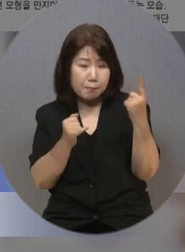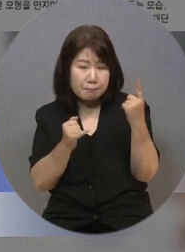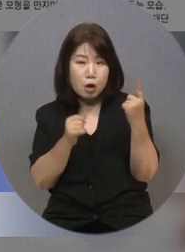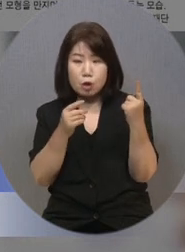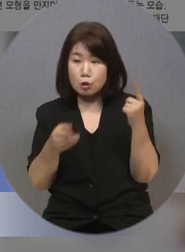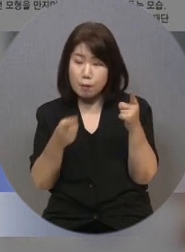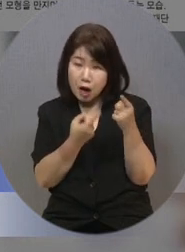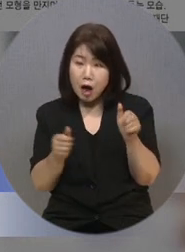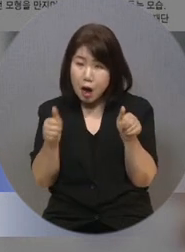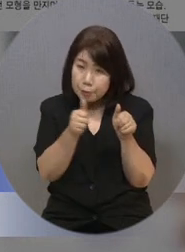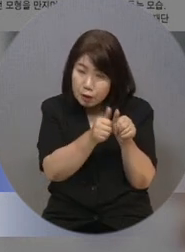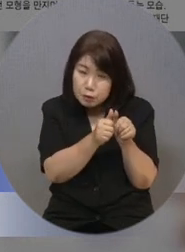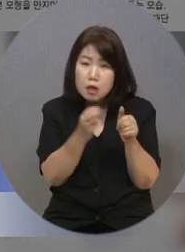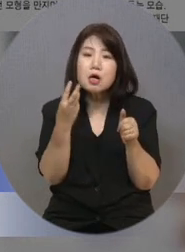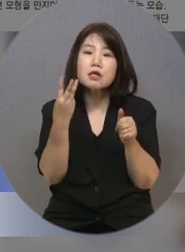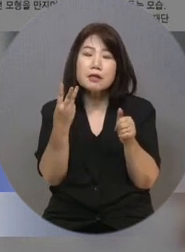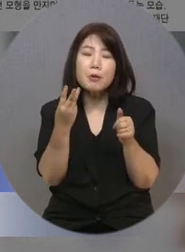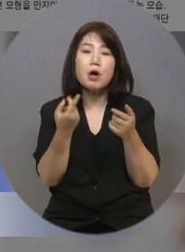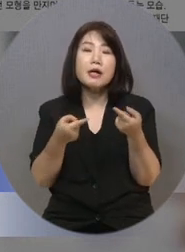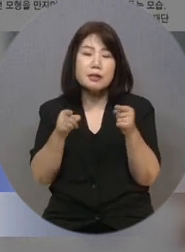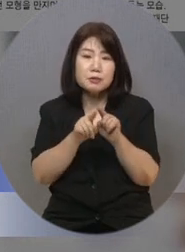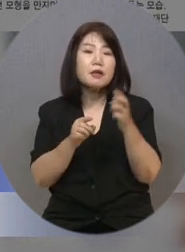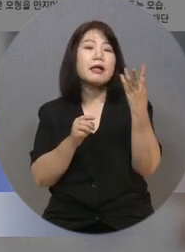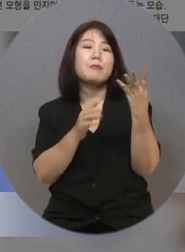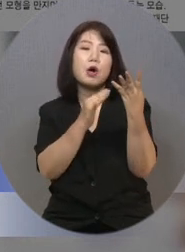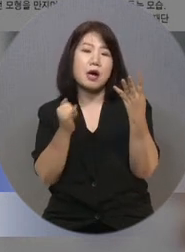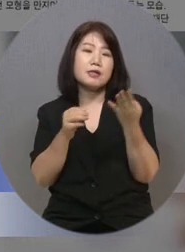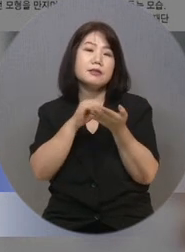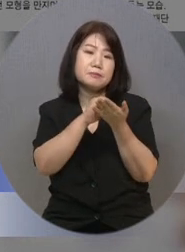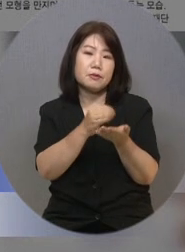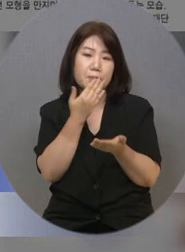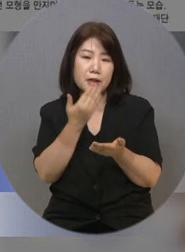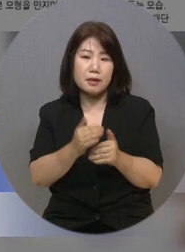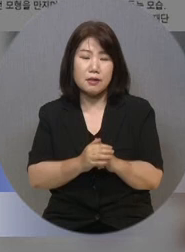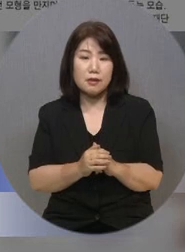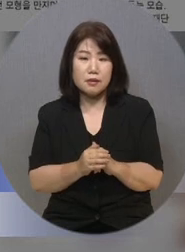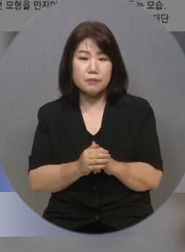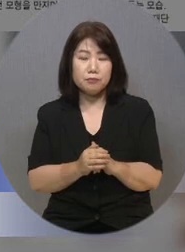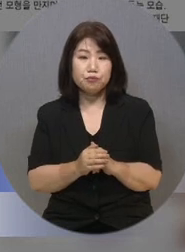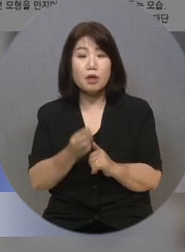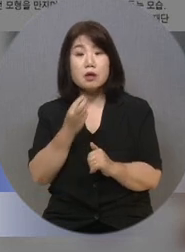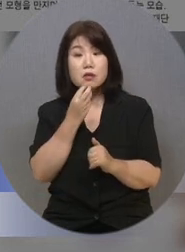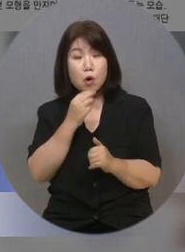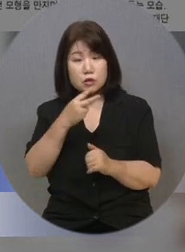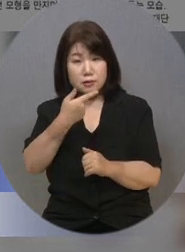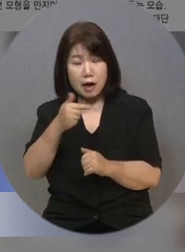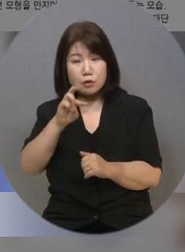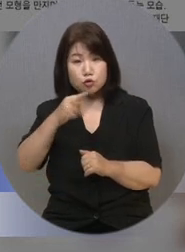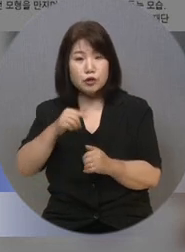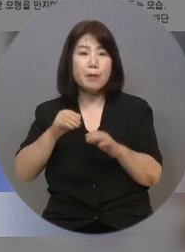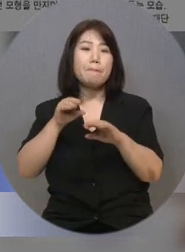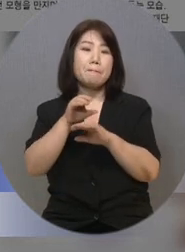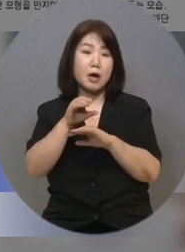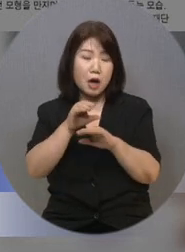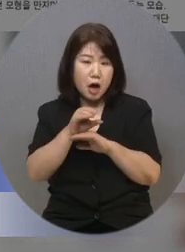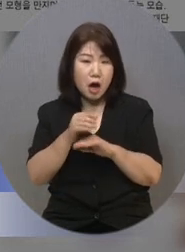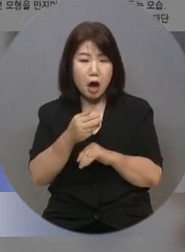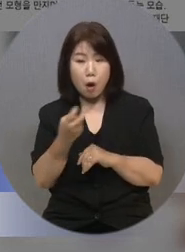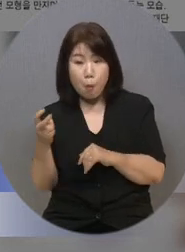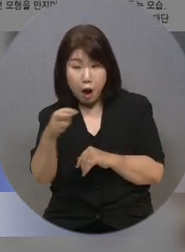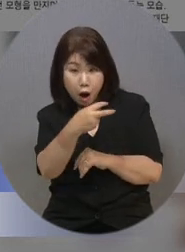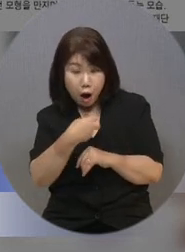3명을 포함해 최대 4명까지 신청할 수 있습니다 특히 서울 나누림 미니벤 차량의 왕복